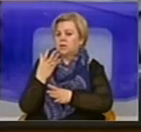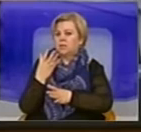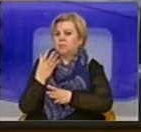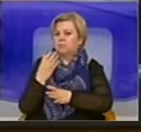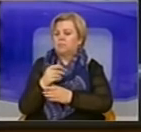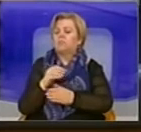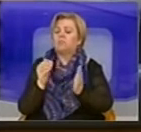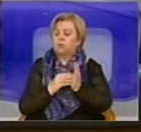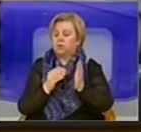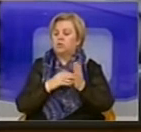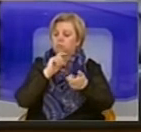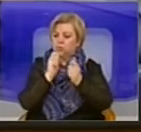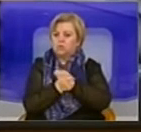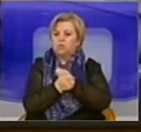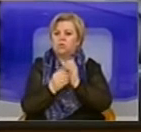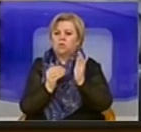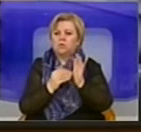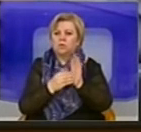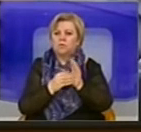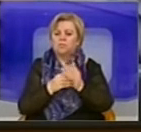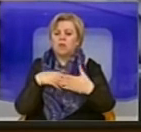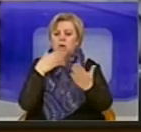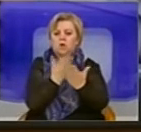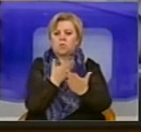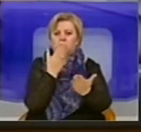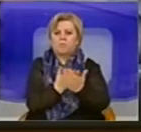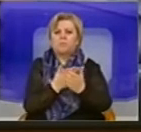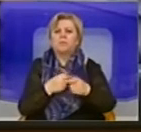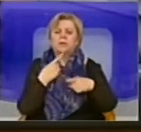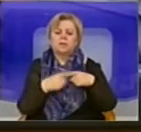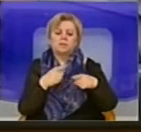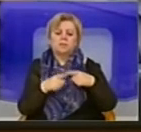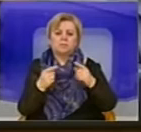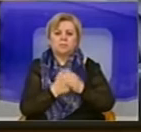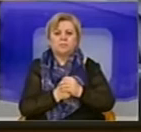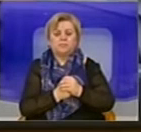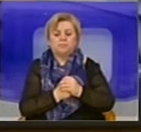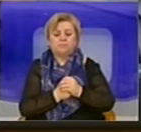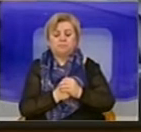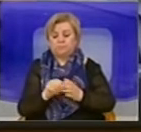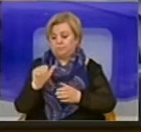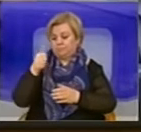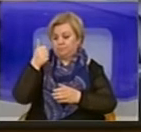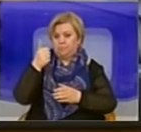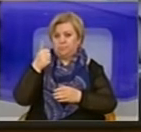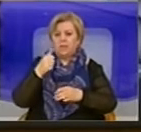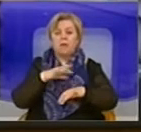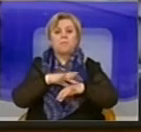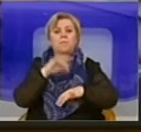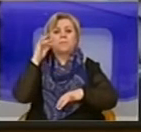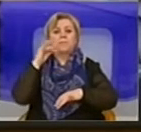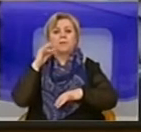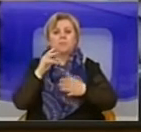kërkojë ndryshime, dua t'i jap një sër rekomandimesh sepse në radhë të parë prioritetet